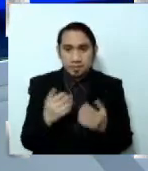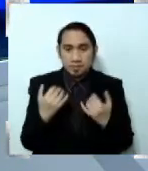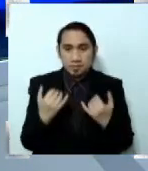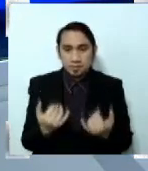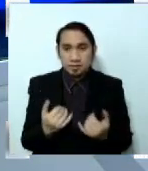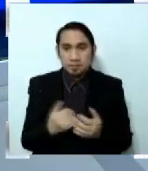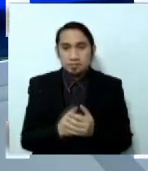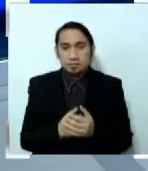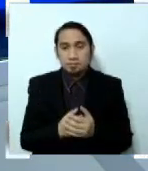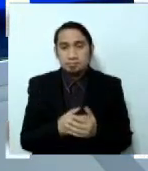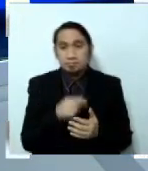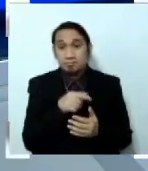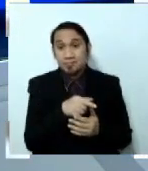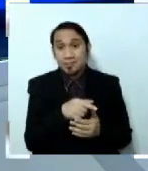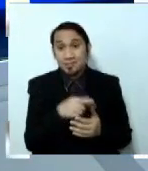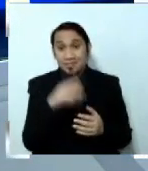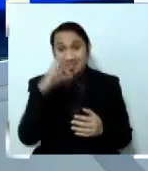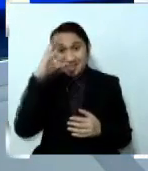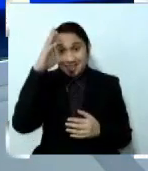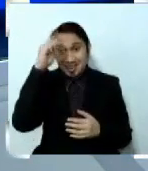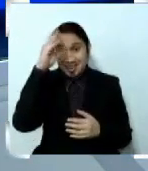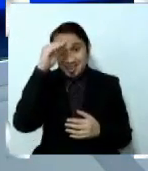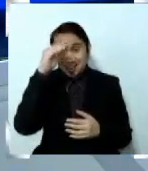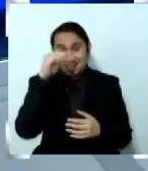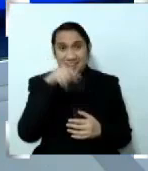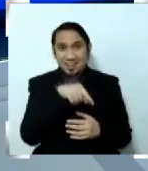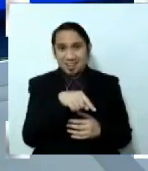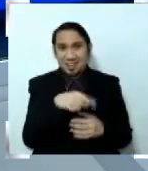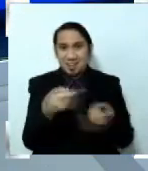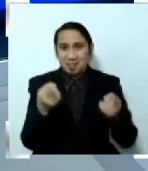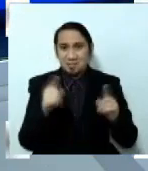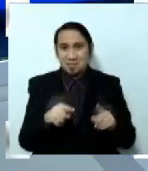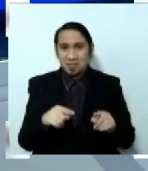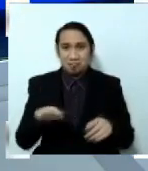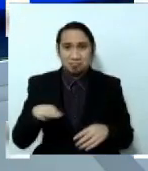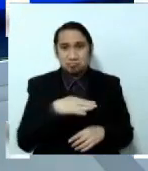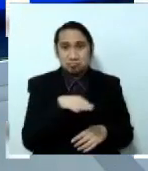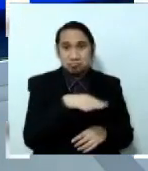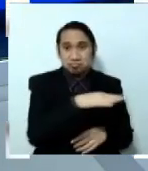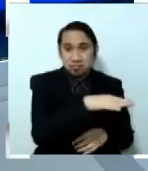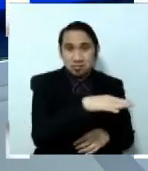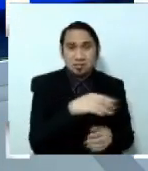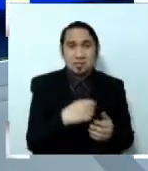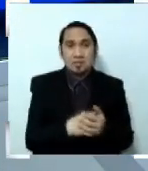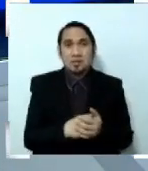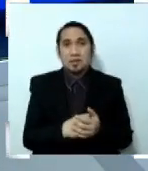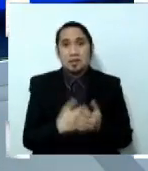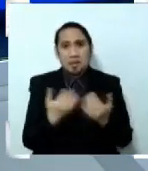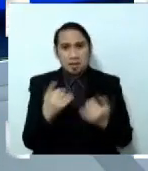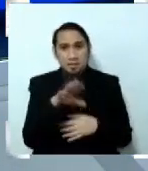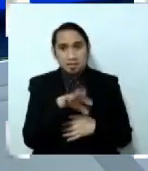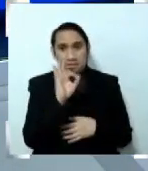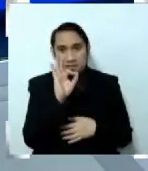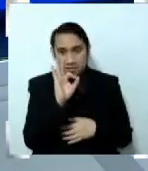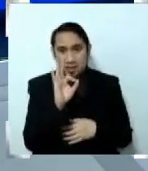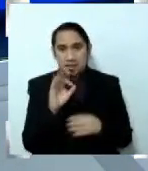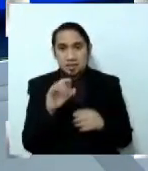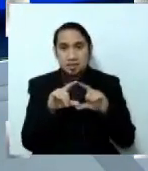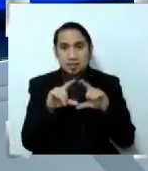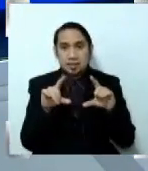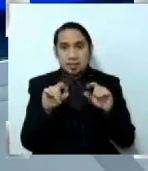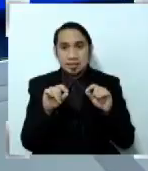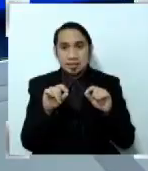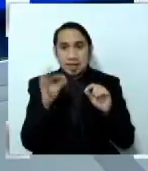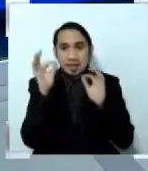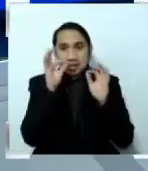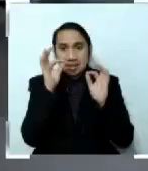ng lalaking nagwala at ng araro ng mga sasakyan kahapon. May nakuha ang hininalang sachet ng droga sa kanyang kotse. Saksi, si